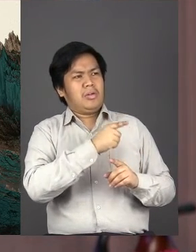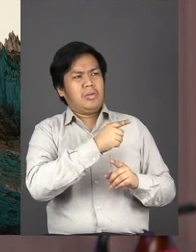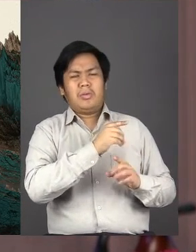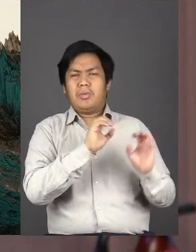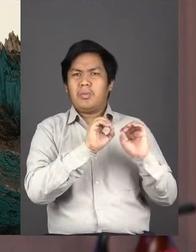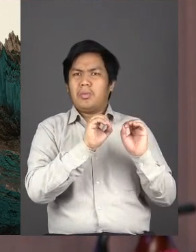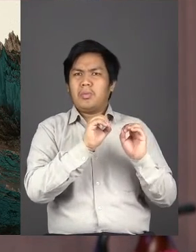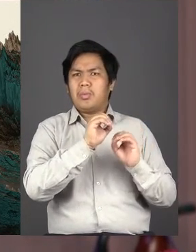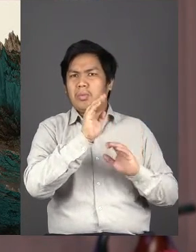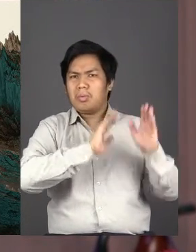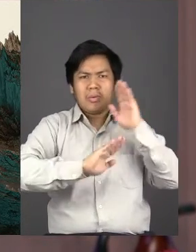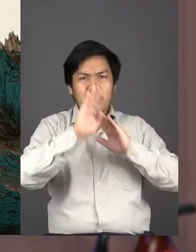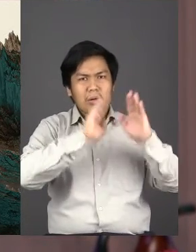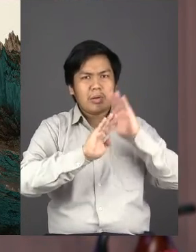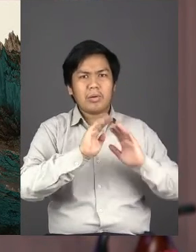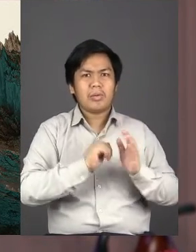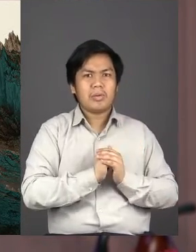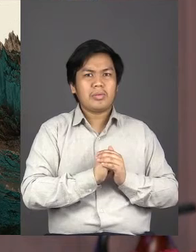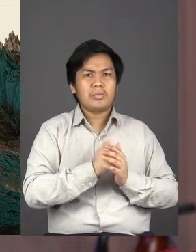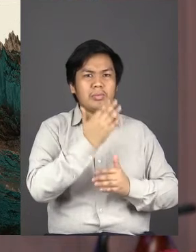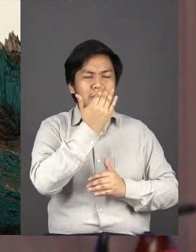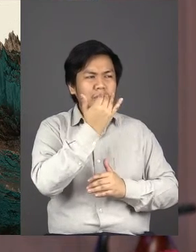iniinda.